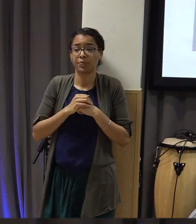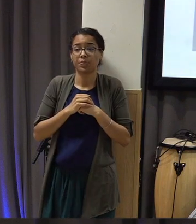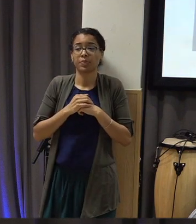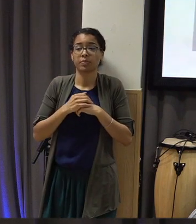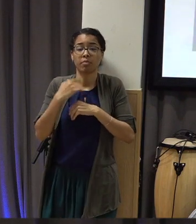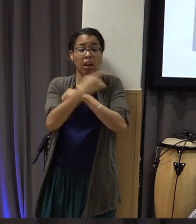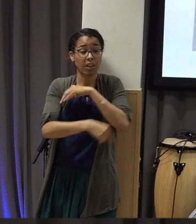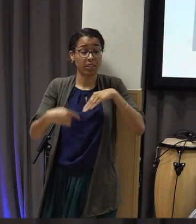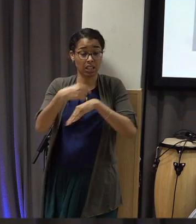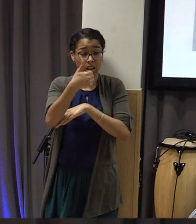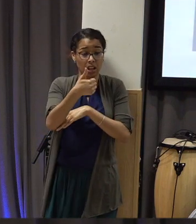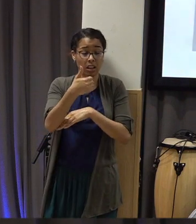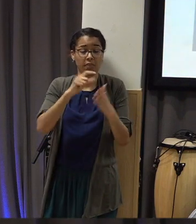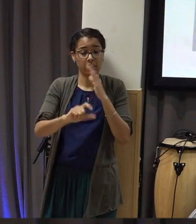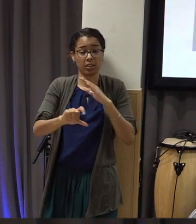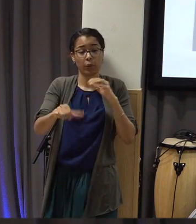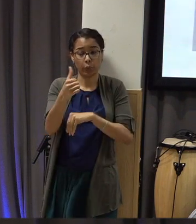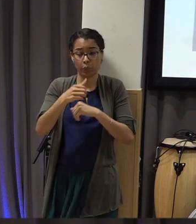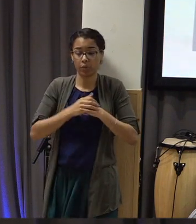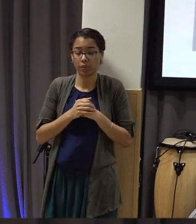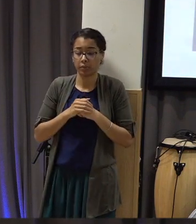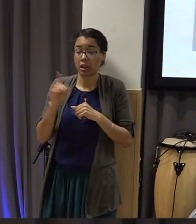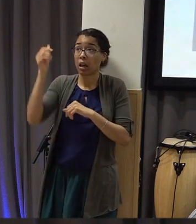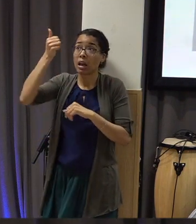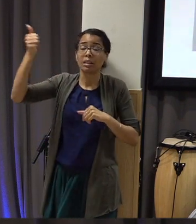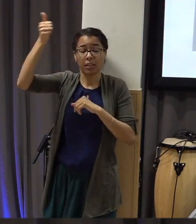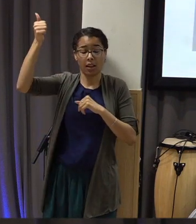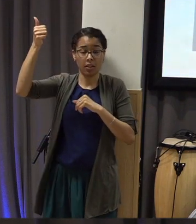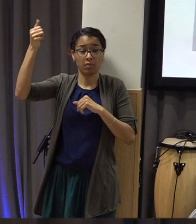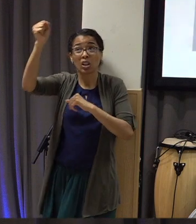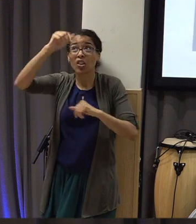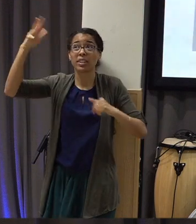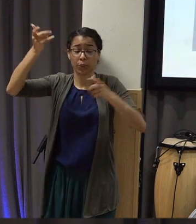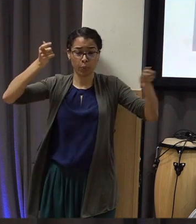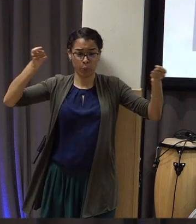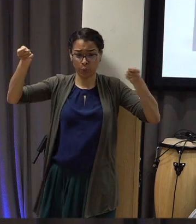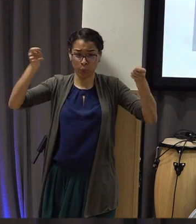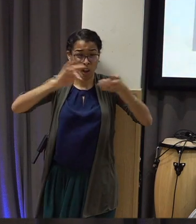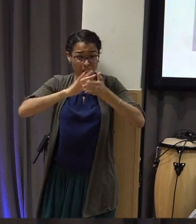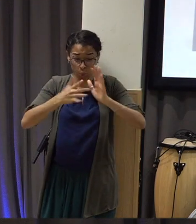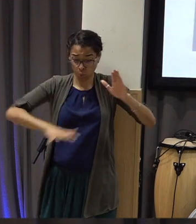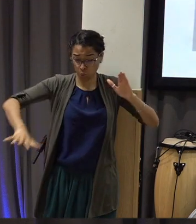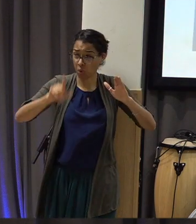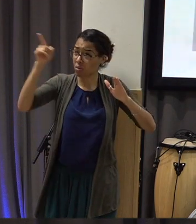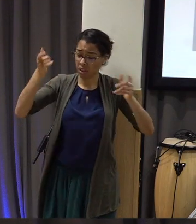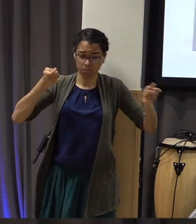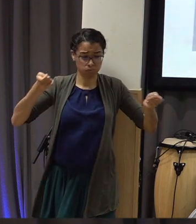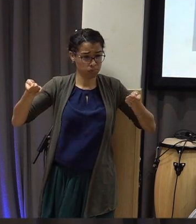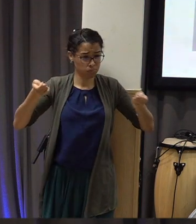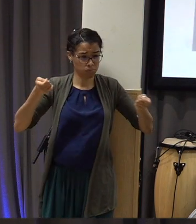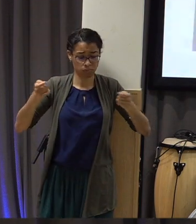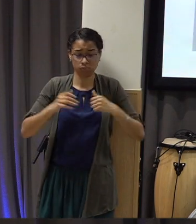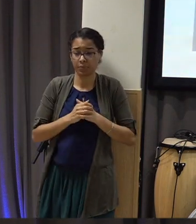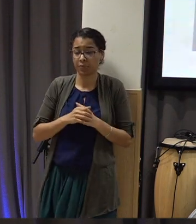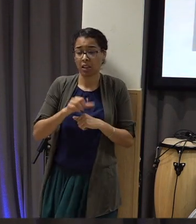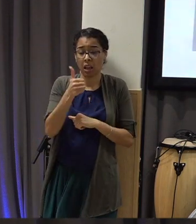verset 11, « L'Éternel a établi son trône dans les cieux et son règne domine sur toutes choses. » Plutôt dans 1